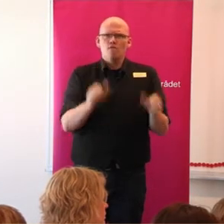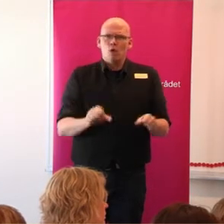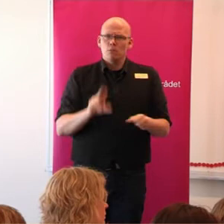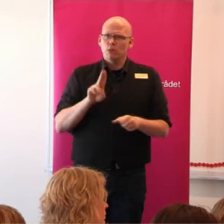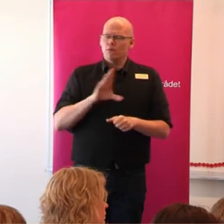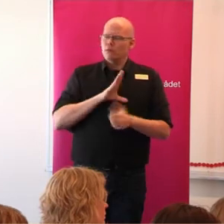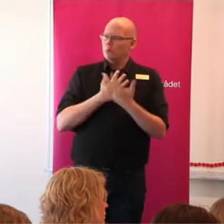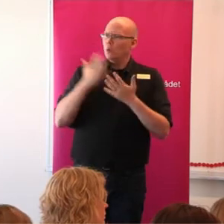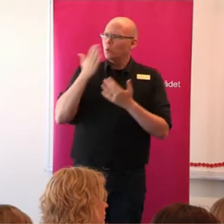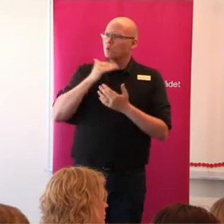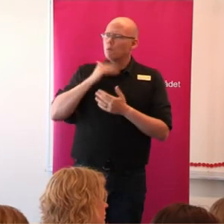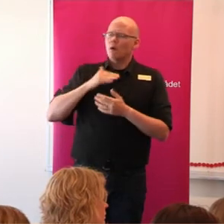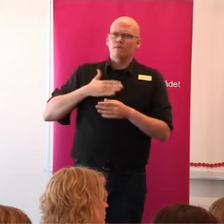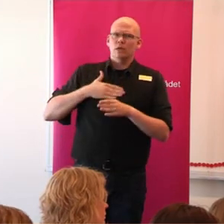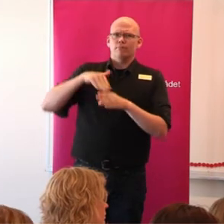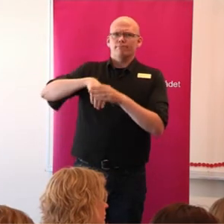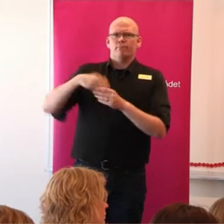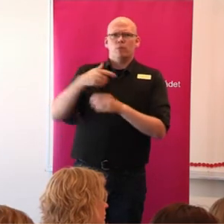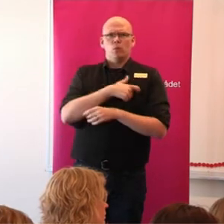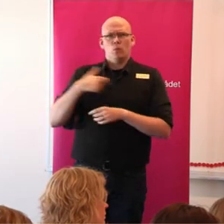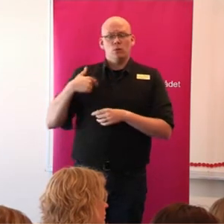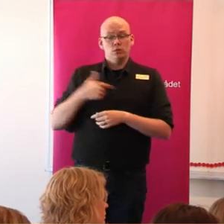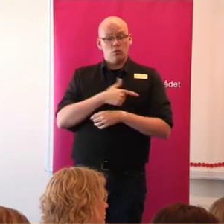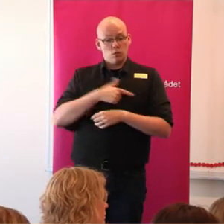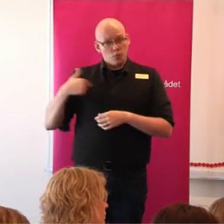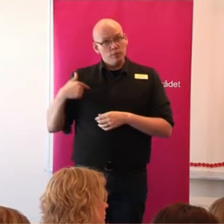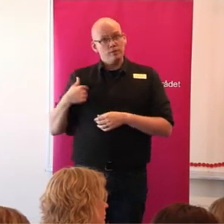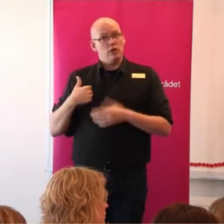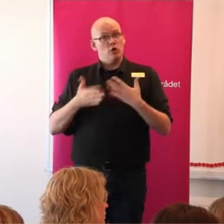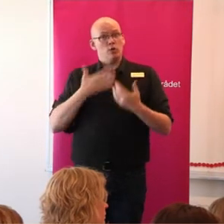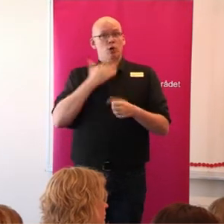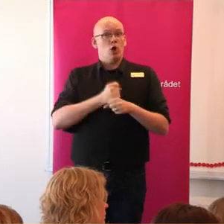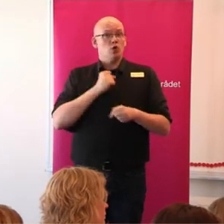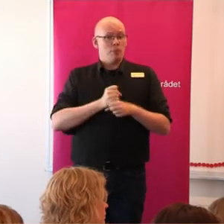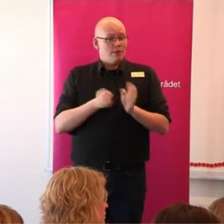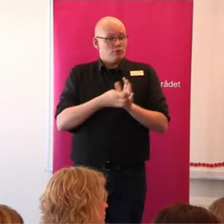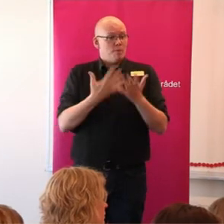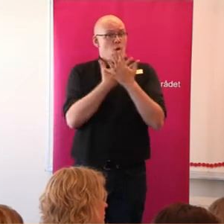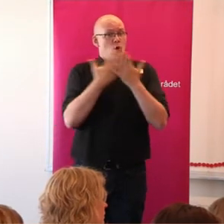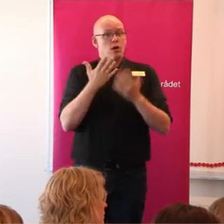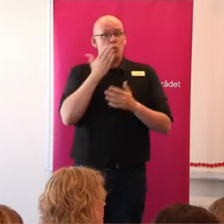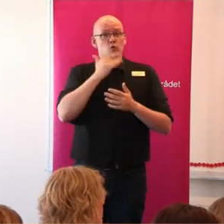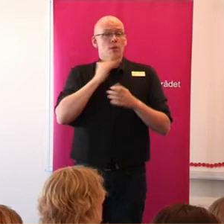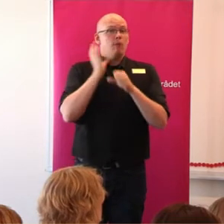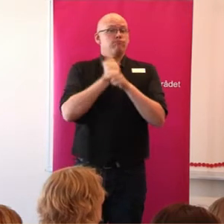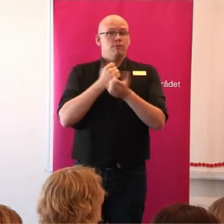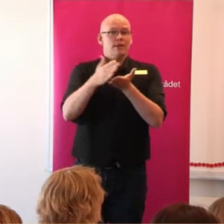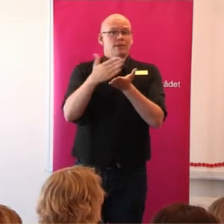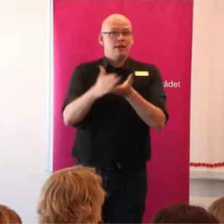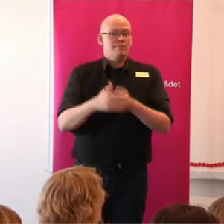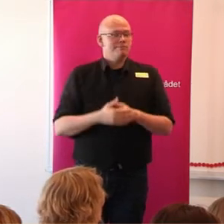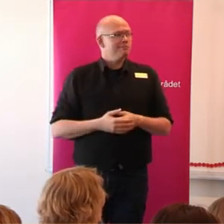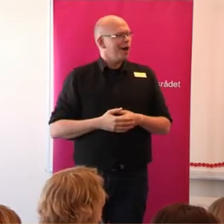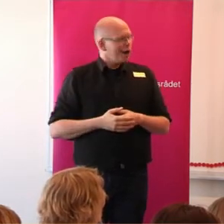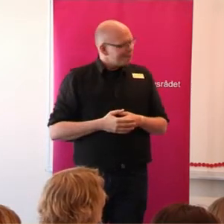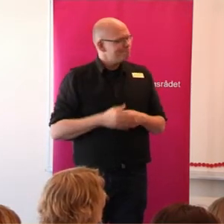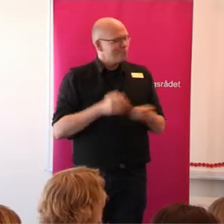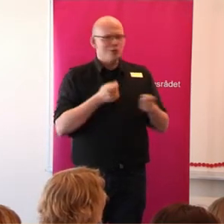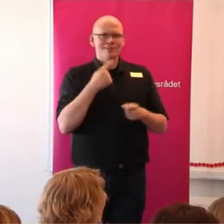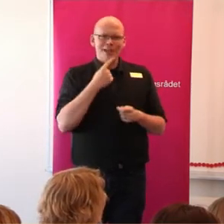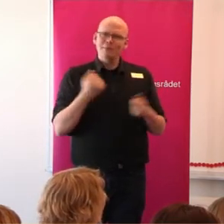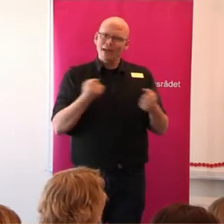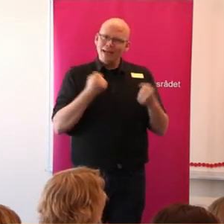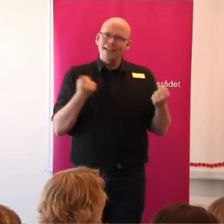Och bevisligen så gör vi ju bra saker med ungdomarna som tar sig vidare. Det har varit jättespännande att prata med er. Och även när jag pratade med er innan, så var det